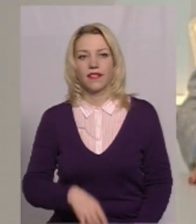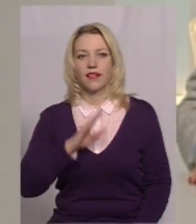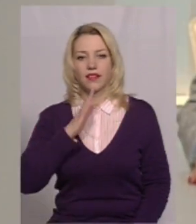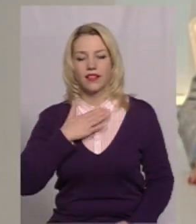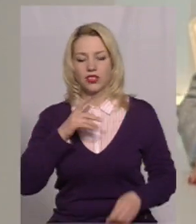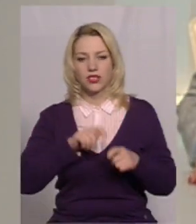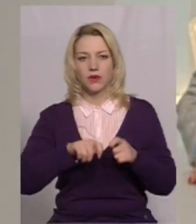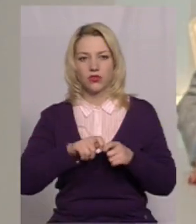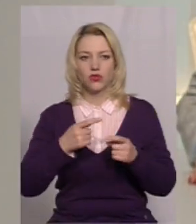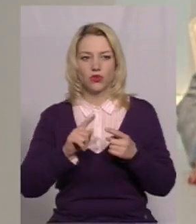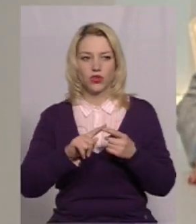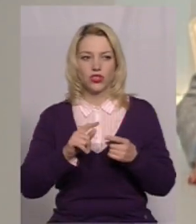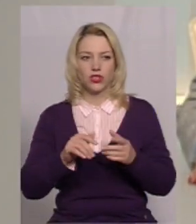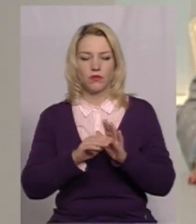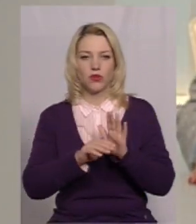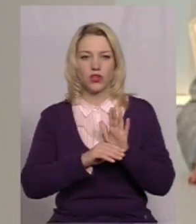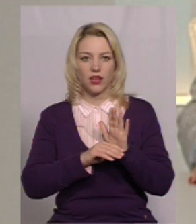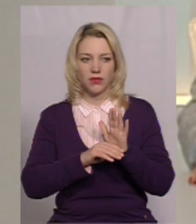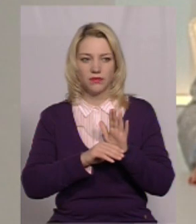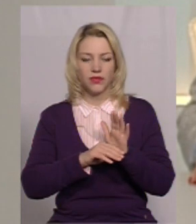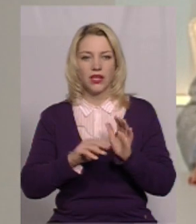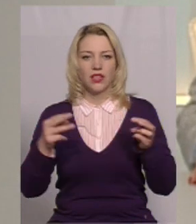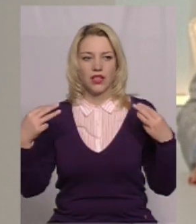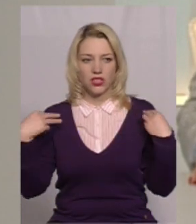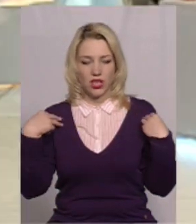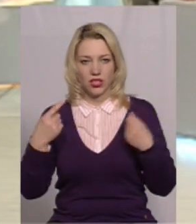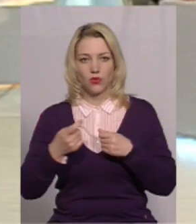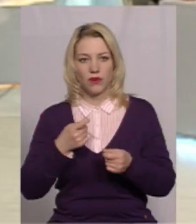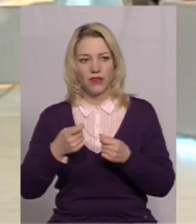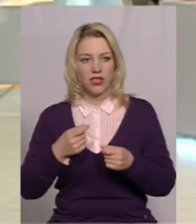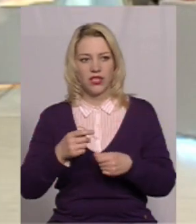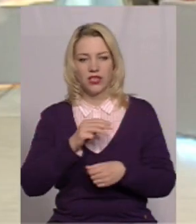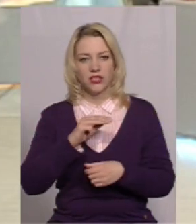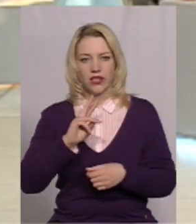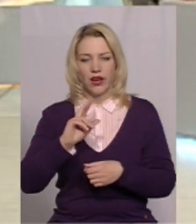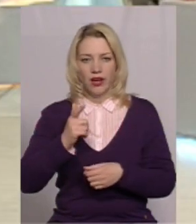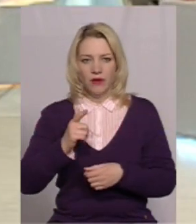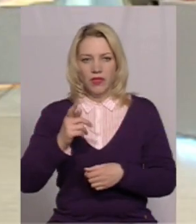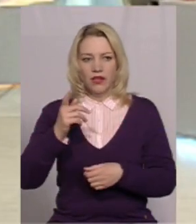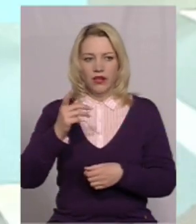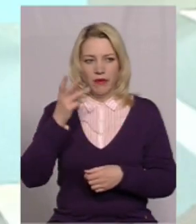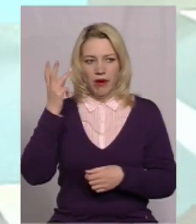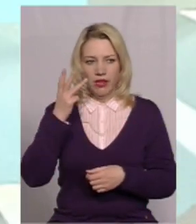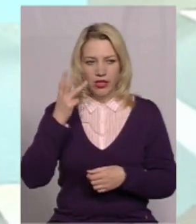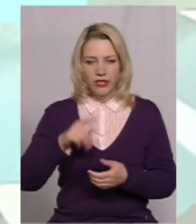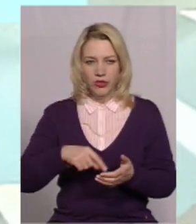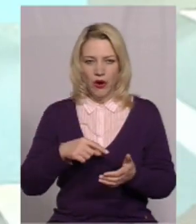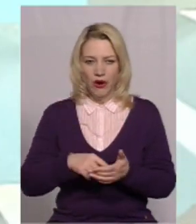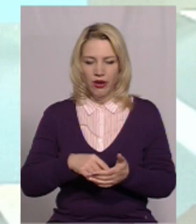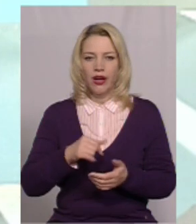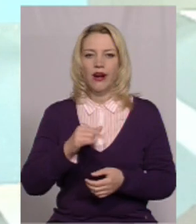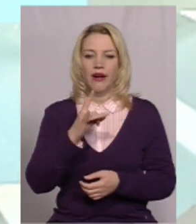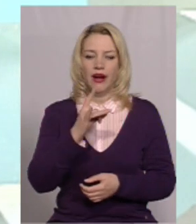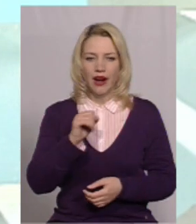Наш експерт у сьогоднішній програмі, начальник управління житлово-комунального господарства